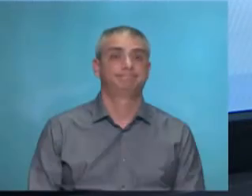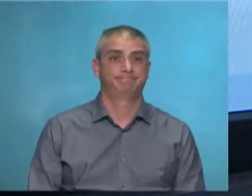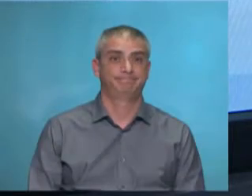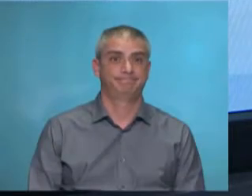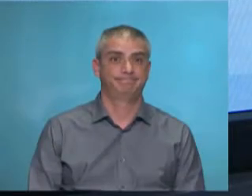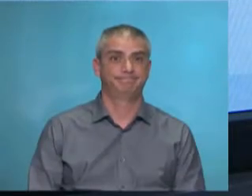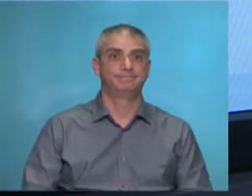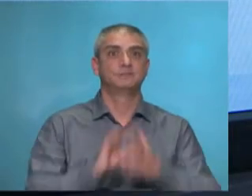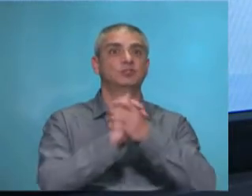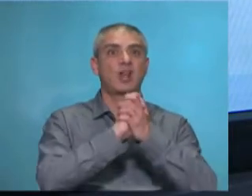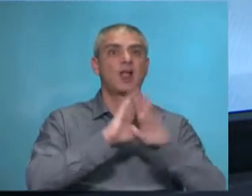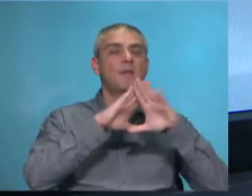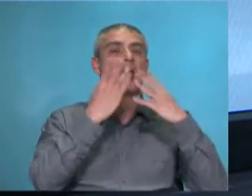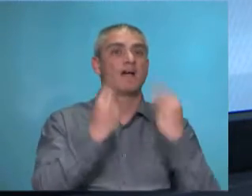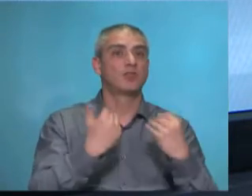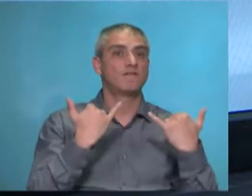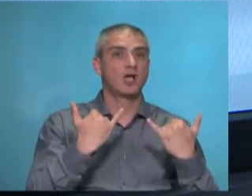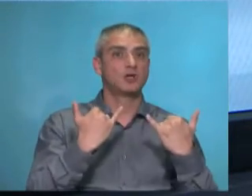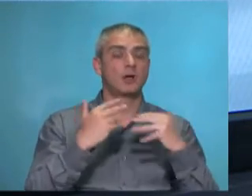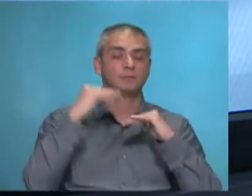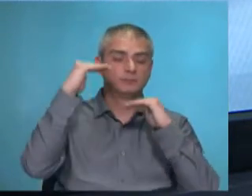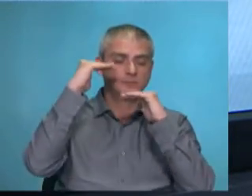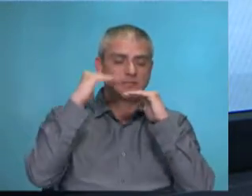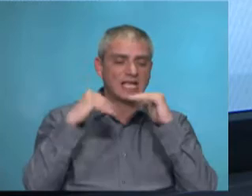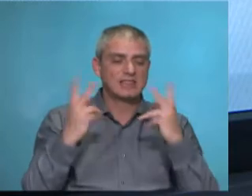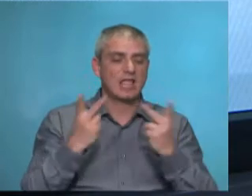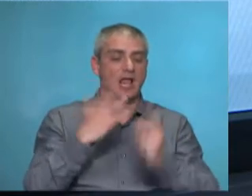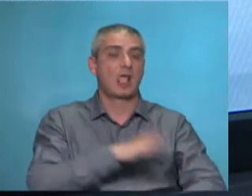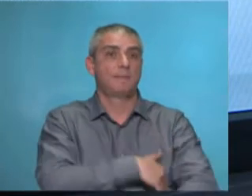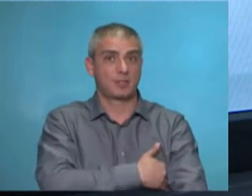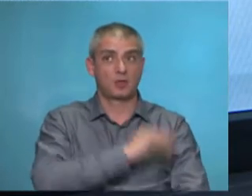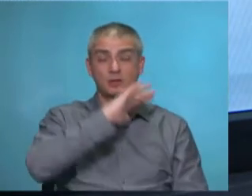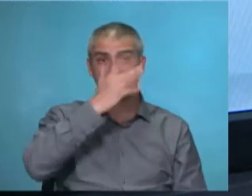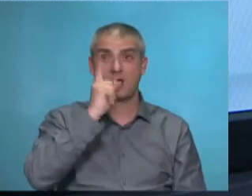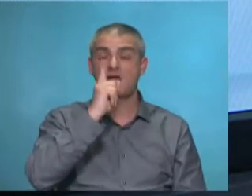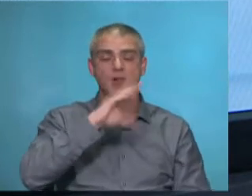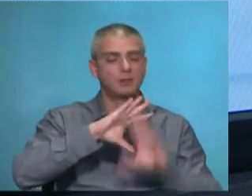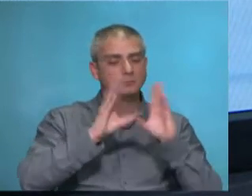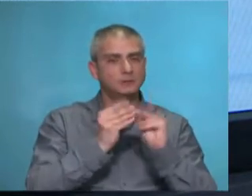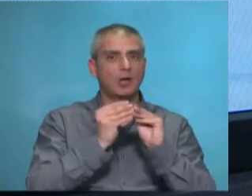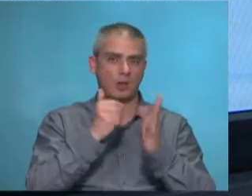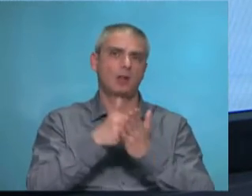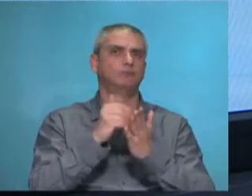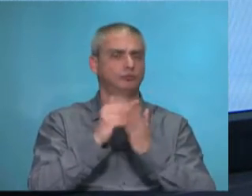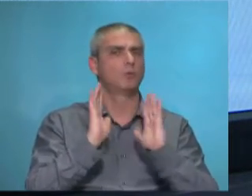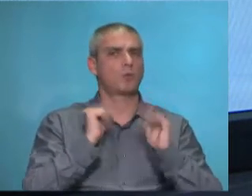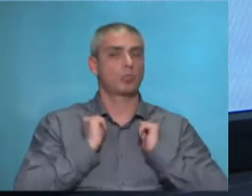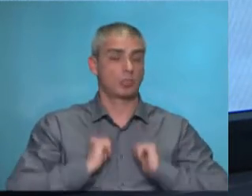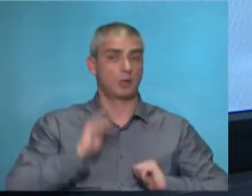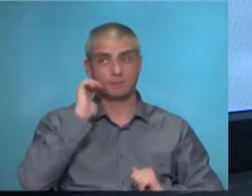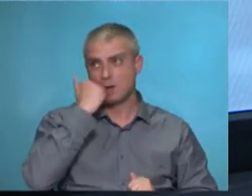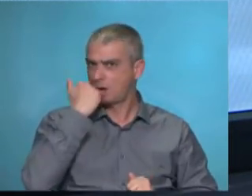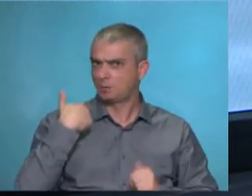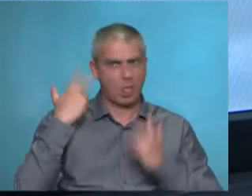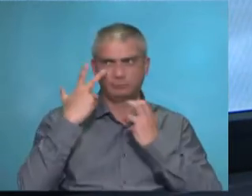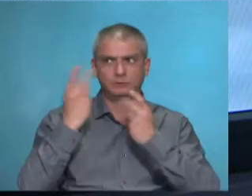שלום לכם וערב טוב היום נרשמה ירידה מאוד קלה בטמפרטורות בהרים אבל בסך הכל המשיך להיות מאוד נוח מחר אנחנו לא מצפים